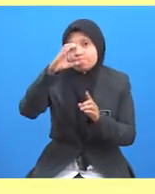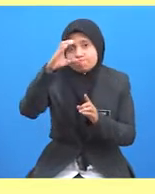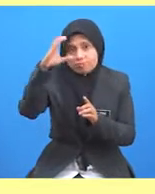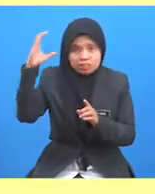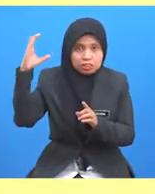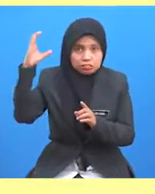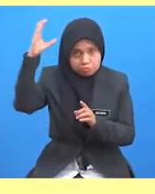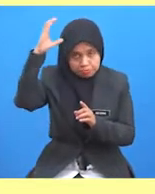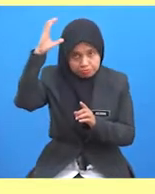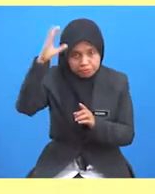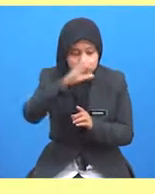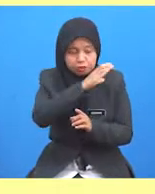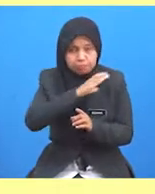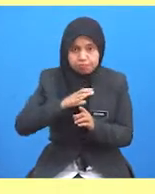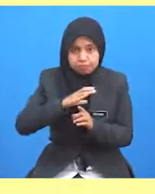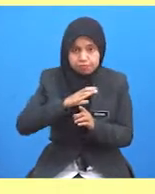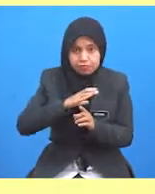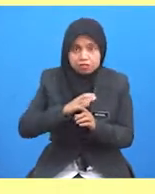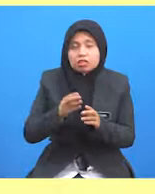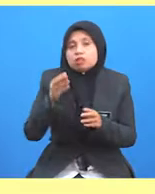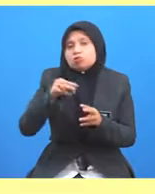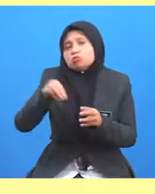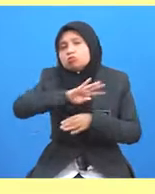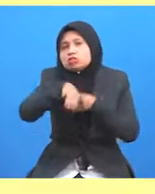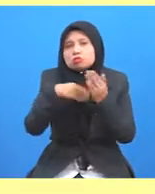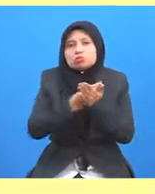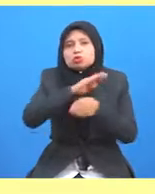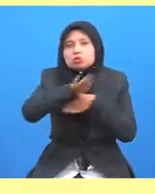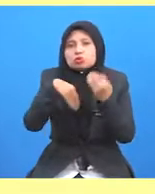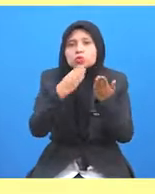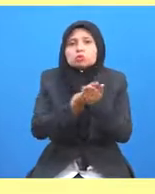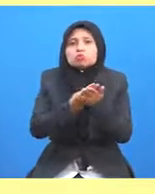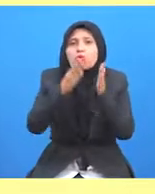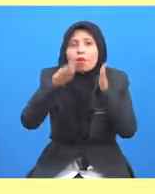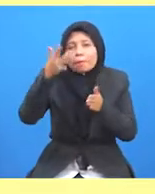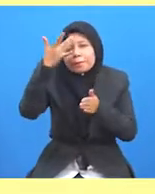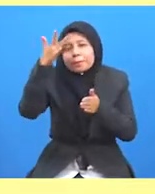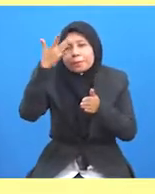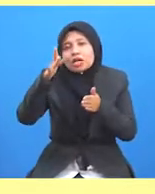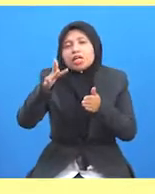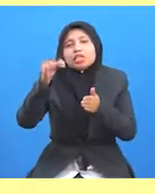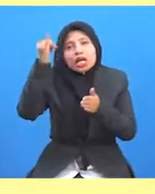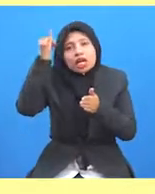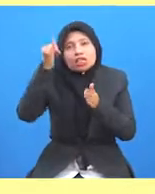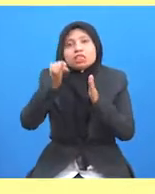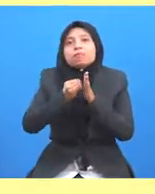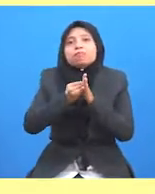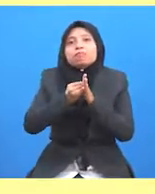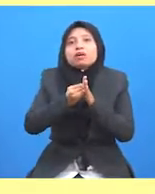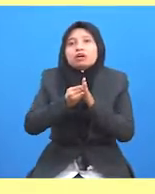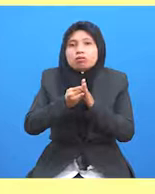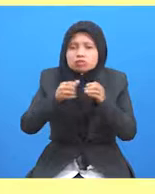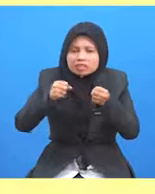para ulama dan cendekiawan Islam berdakwah menyebarkan ajaran Islam melalui pelbagai bidang